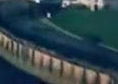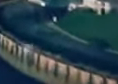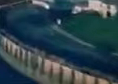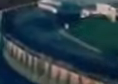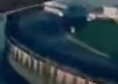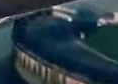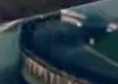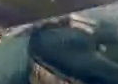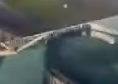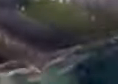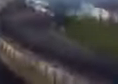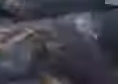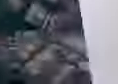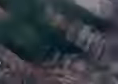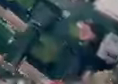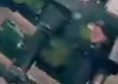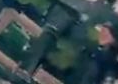Hai